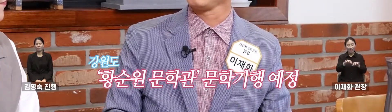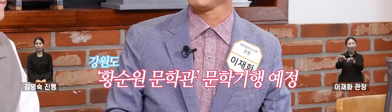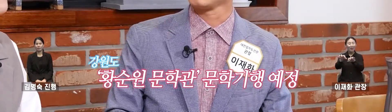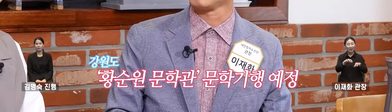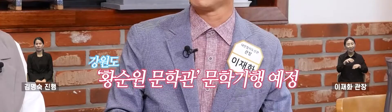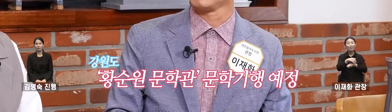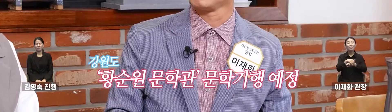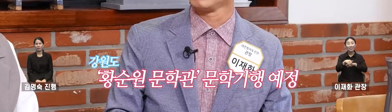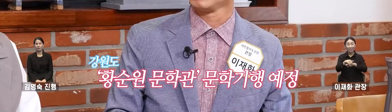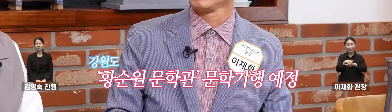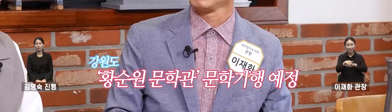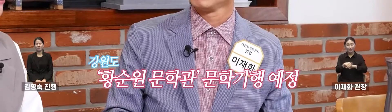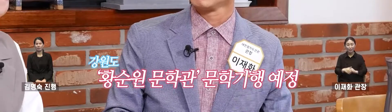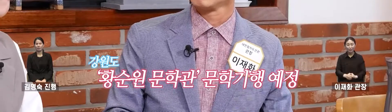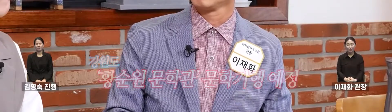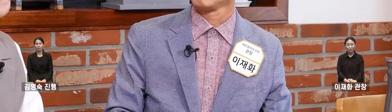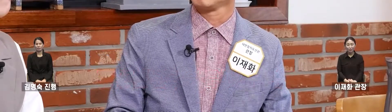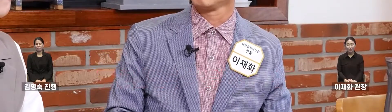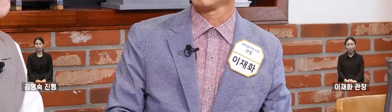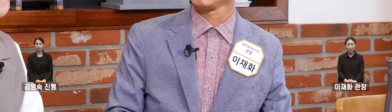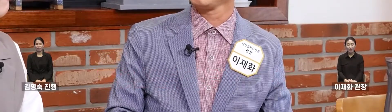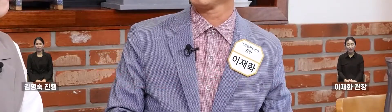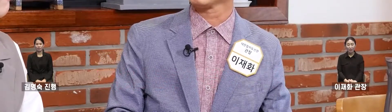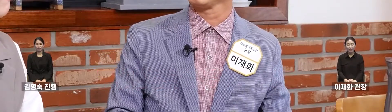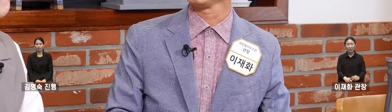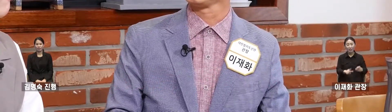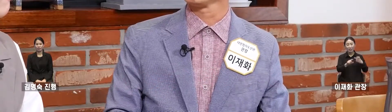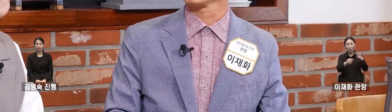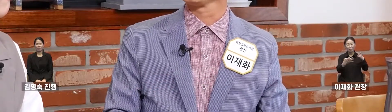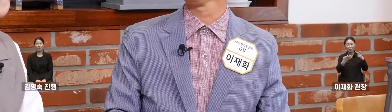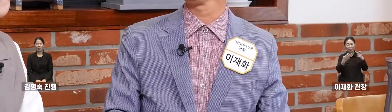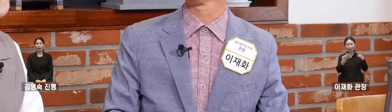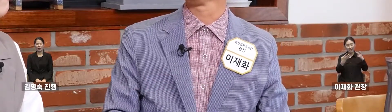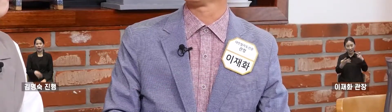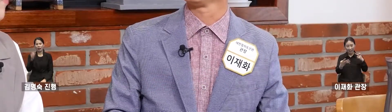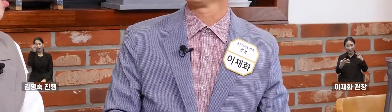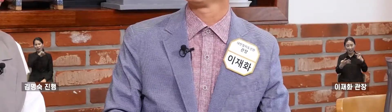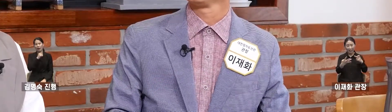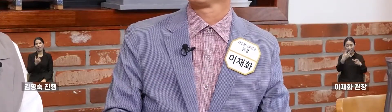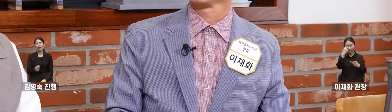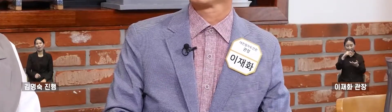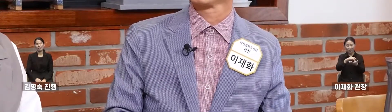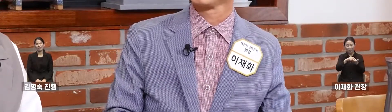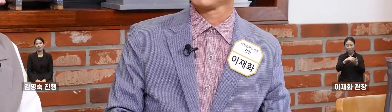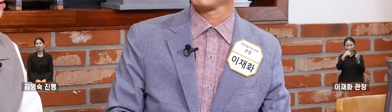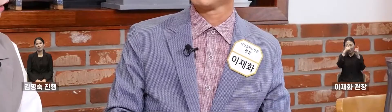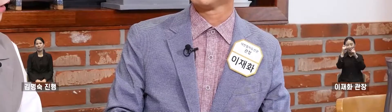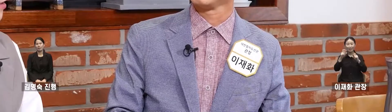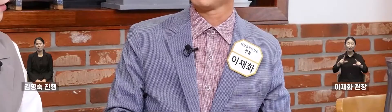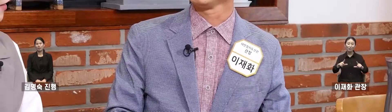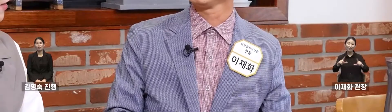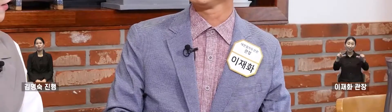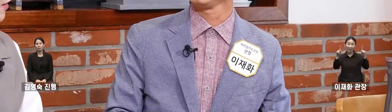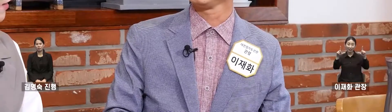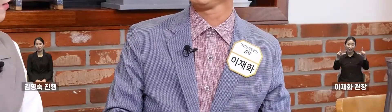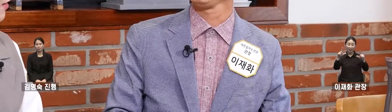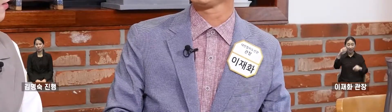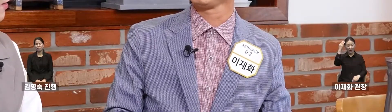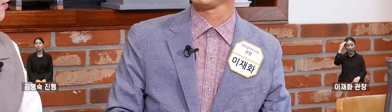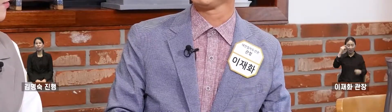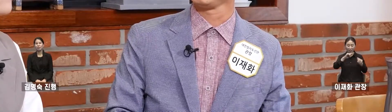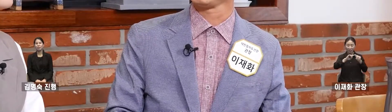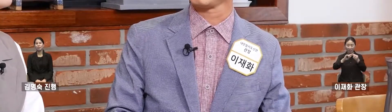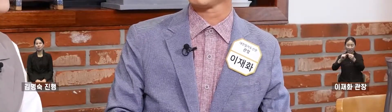올 예정이고 또 11월 4일은 점자 기념일입니다. 그래서 뭐